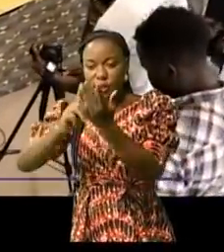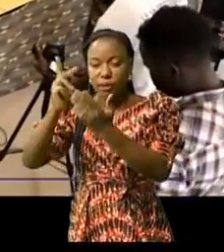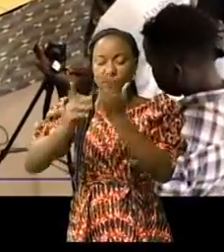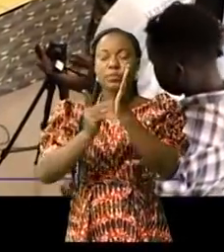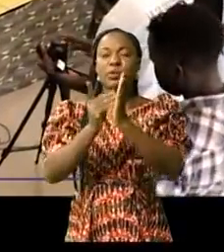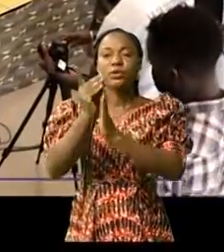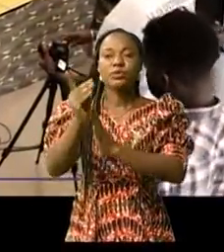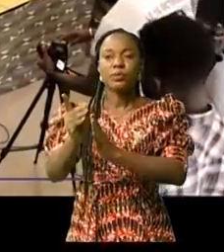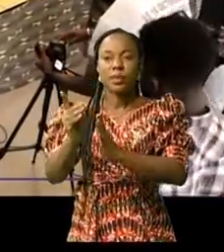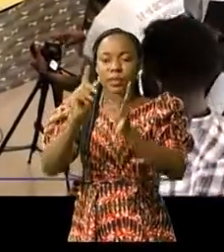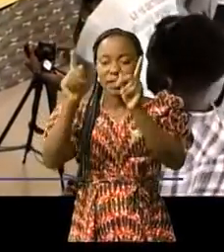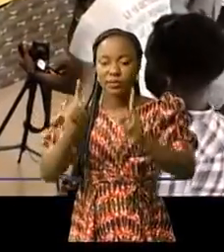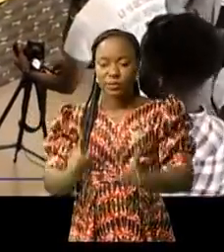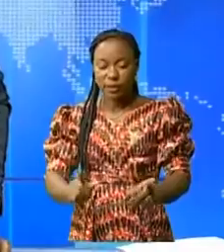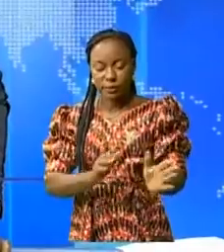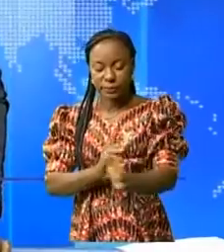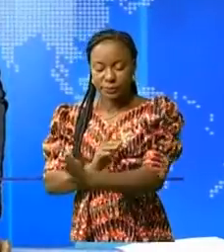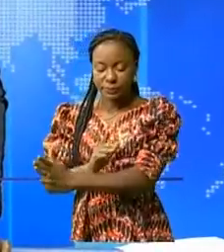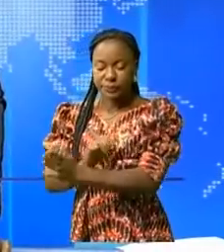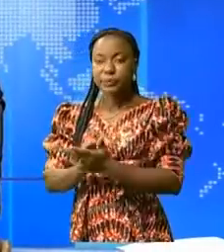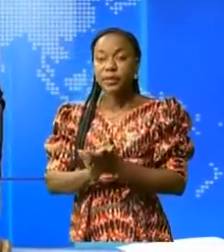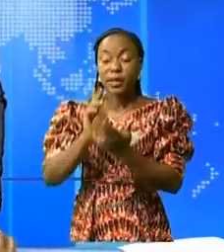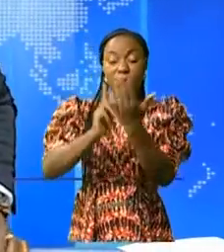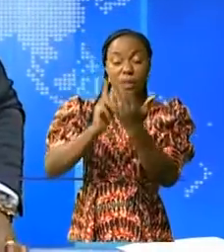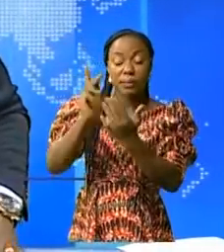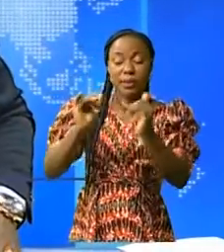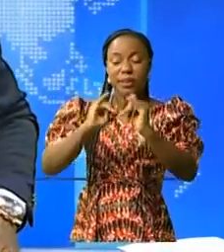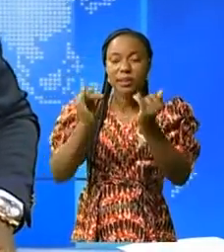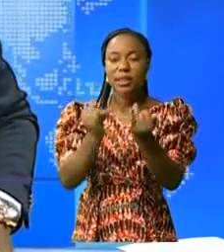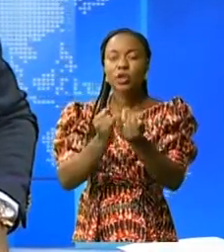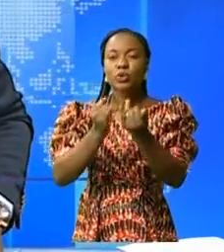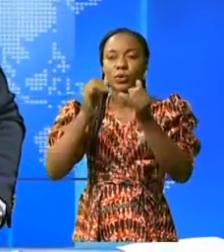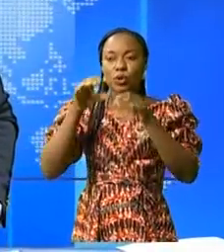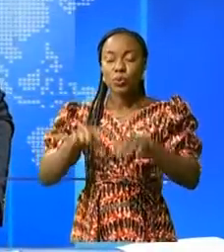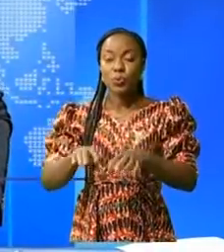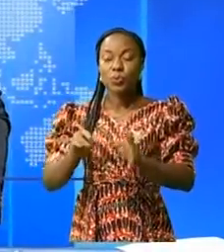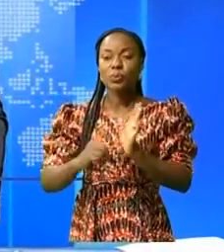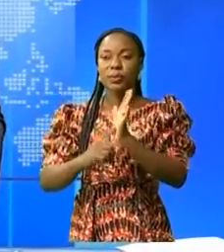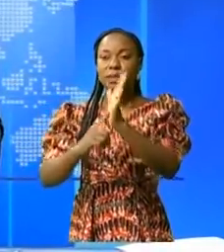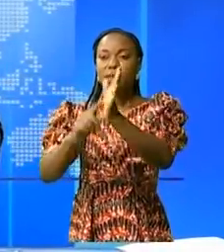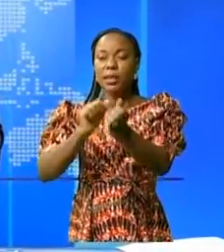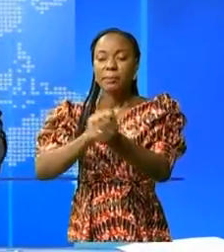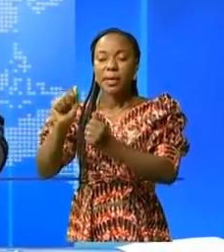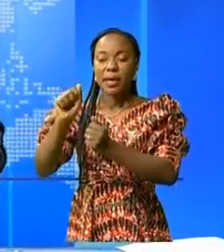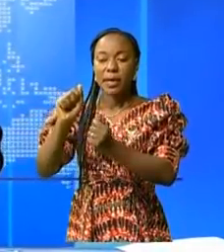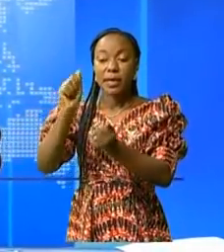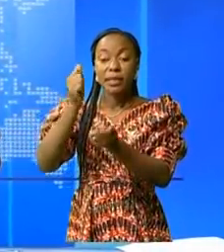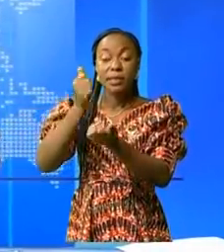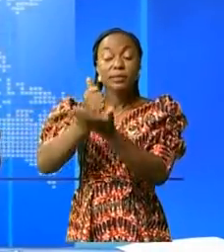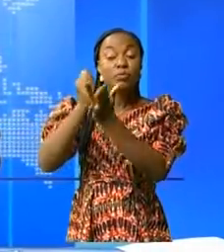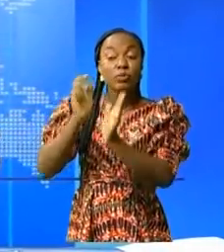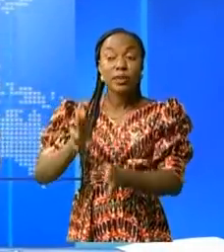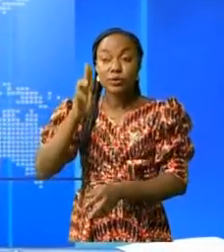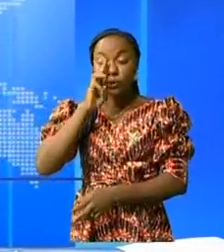développement de l'afrique plan d'industrialisation de la rdc présenté aux diplomates nigérians en rdc